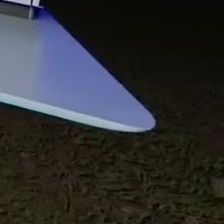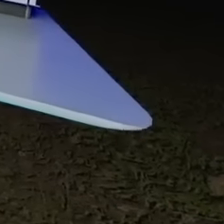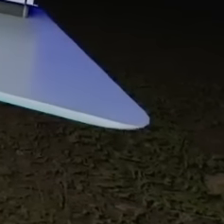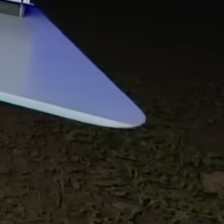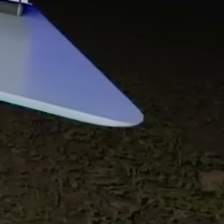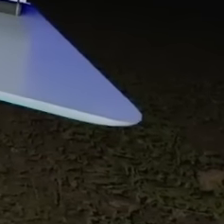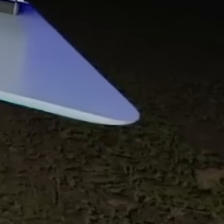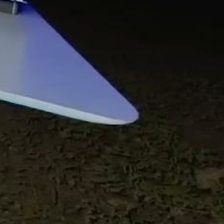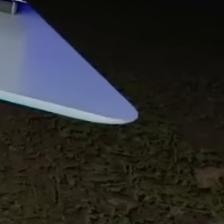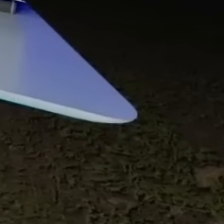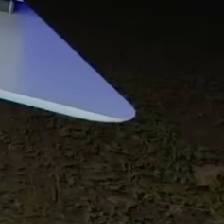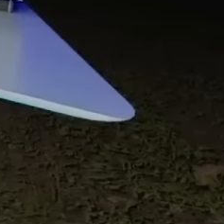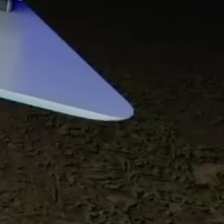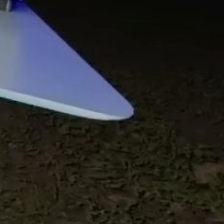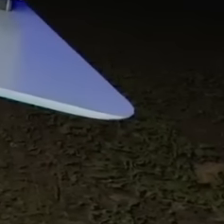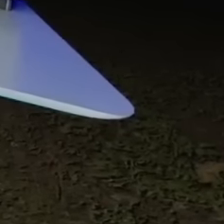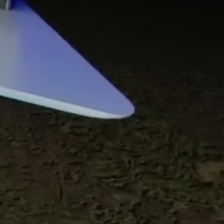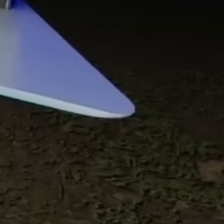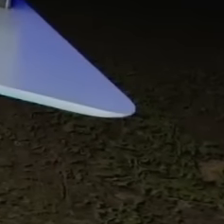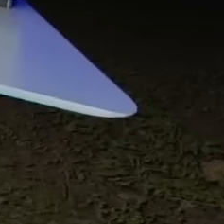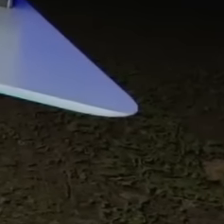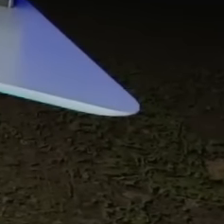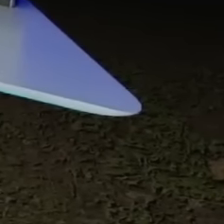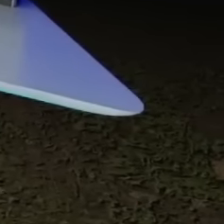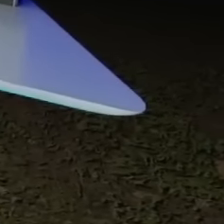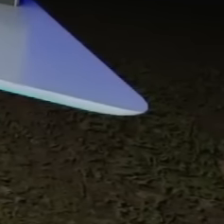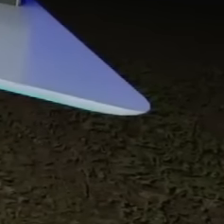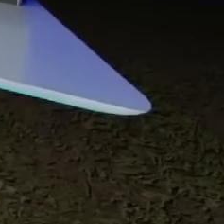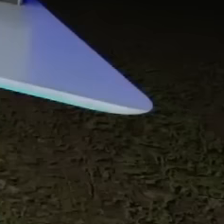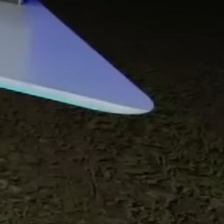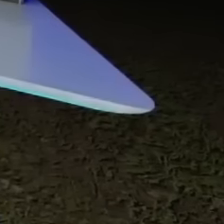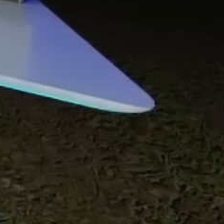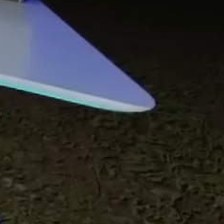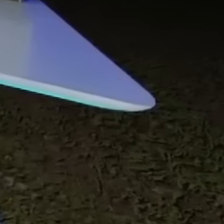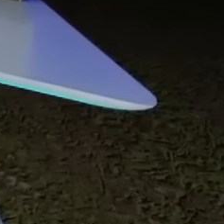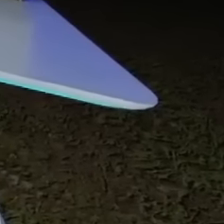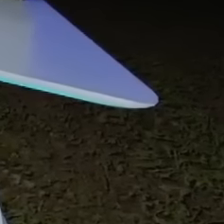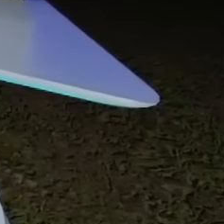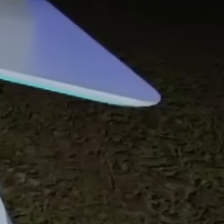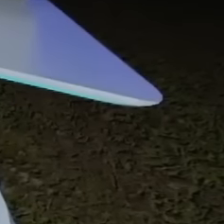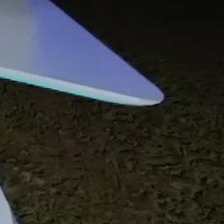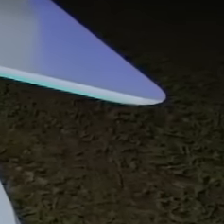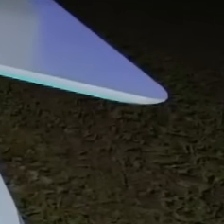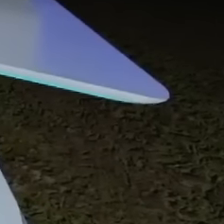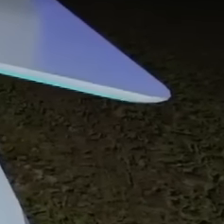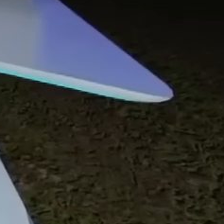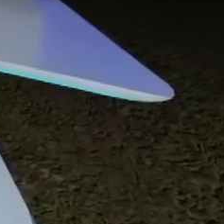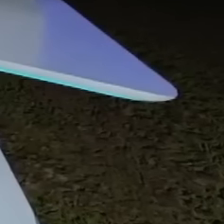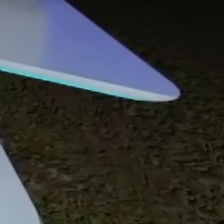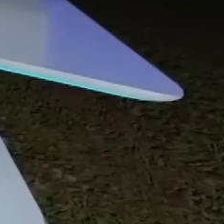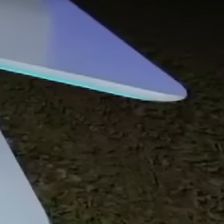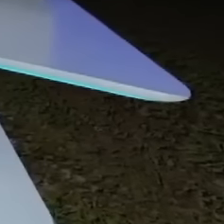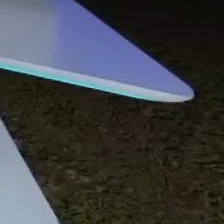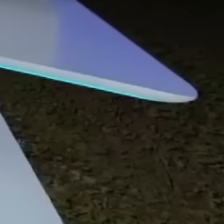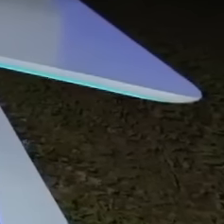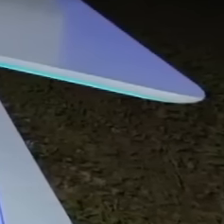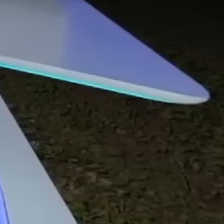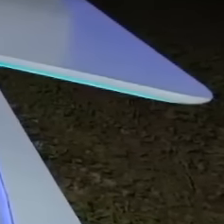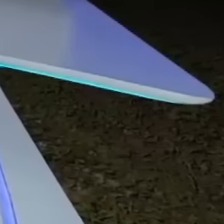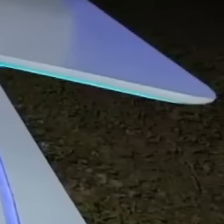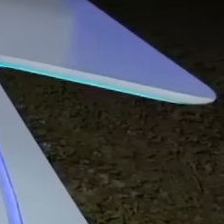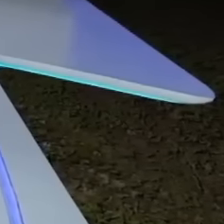Thank you, Iya. Salamat sa'yo, Iya. Ang galing sumaba ng buhok mo, ha? At yan ang mga balita